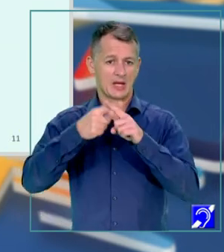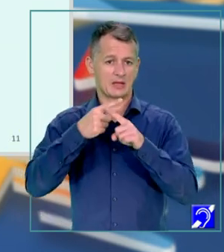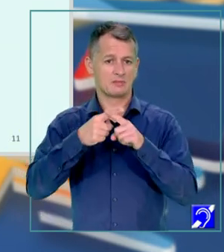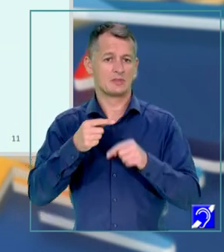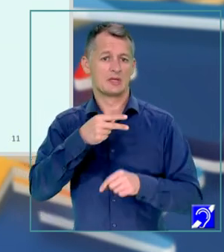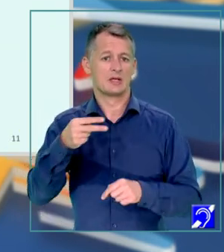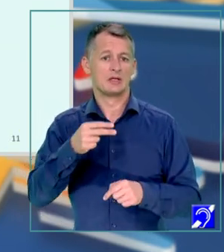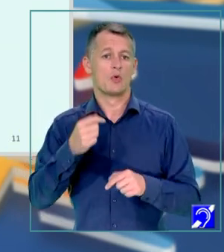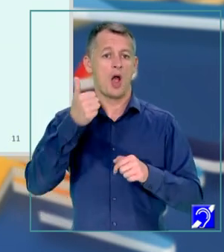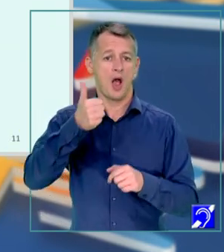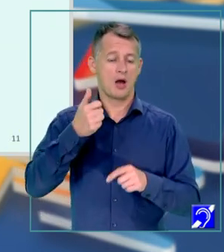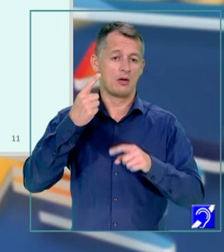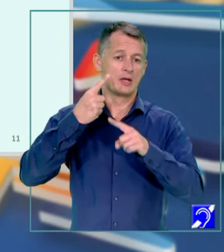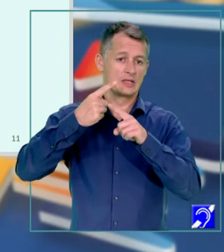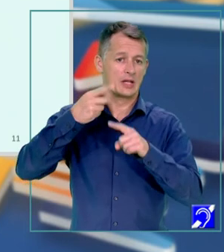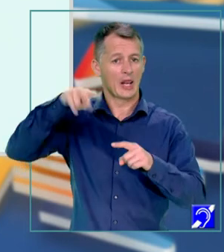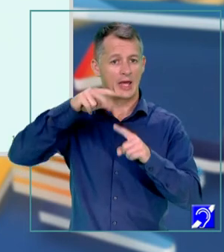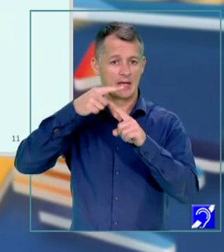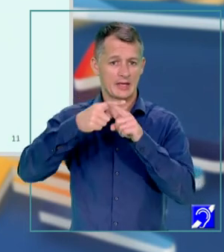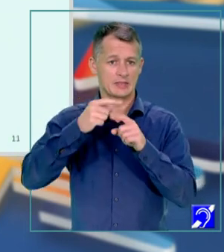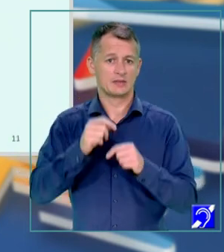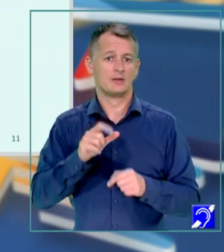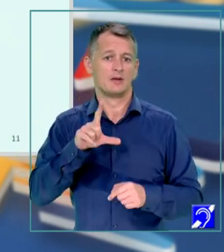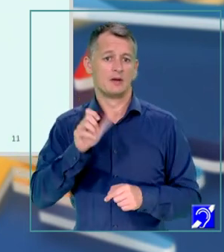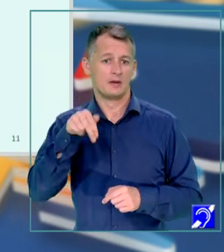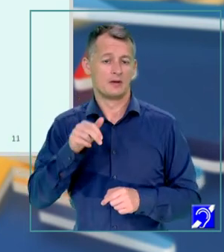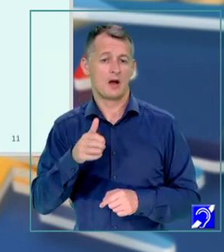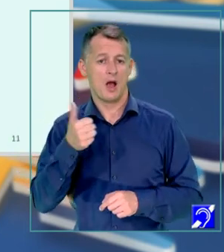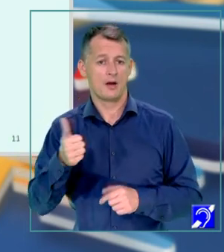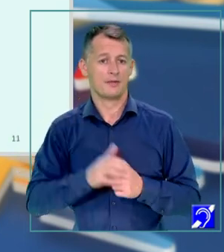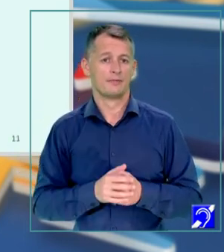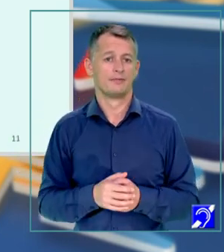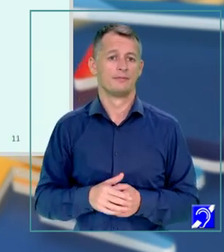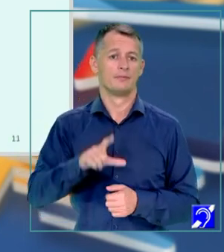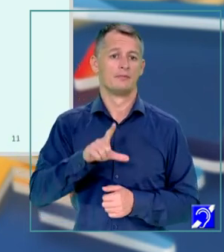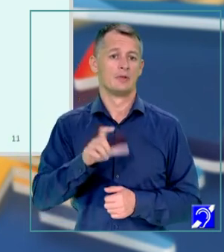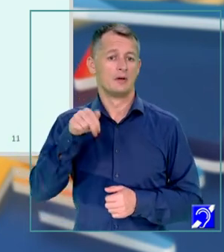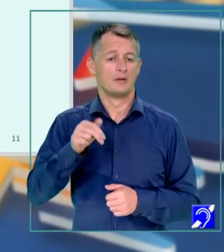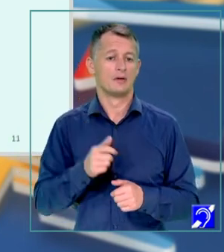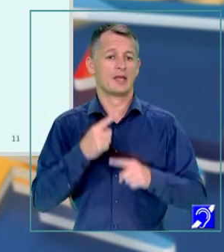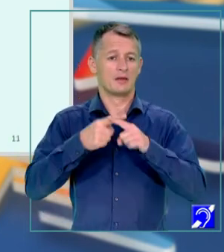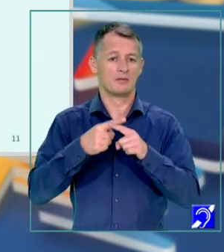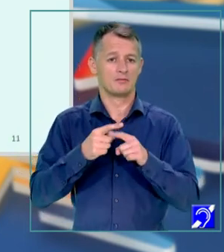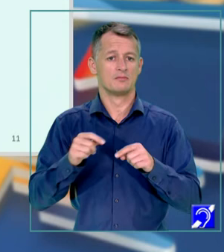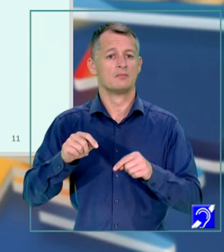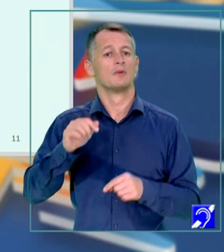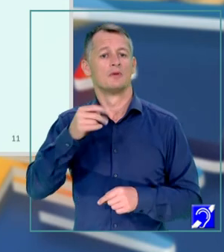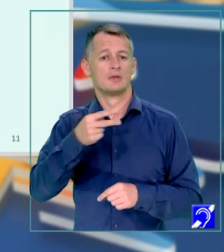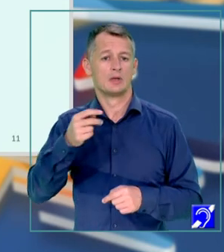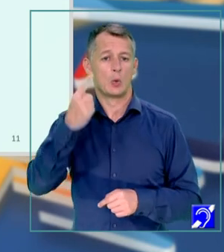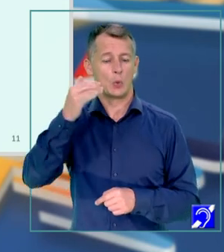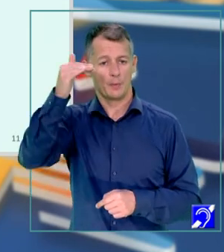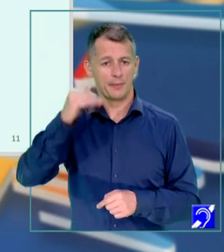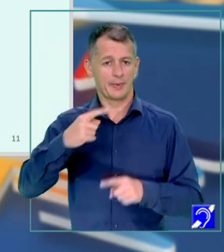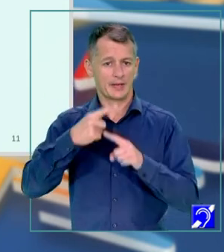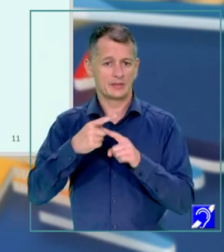1 este egală cu pas like Soy Lună din an funcția logaritmică live at Lânii derivate unul proiect și funcția lor